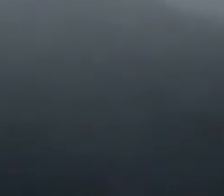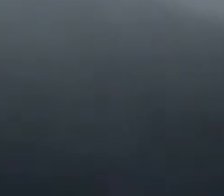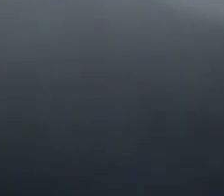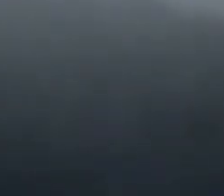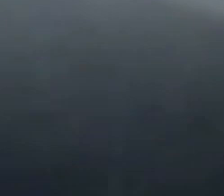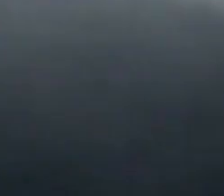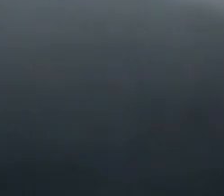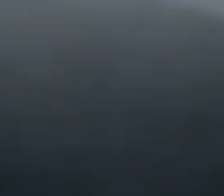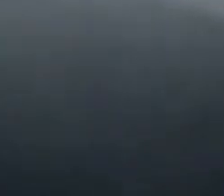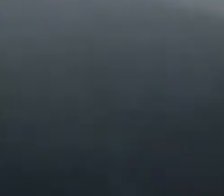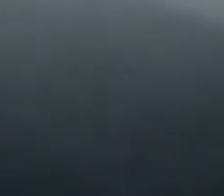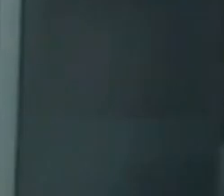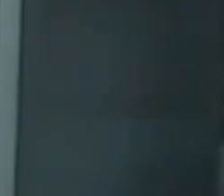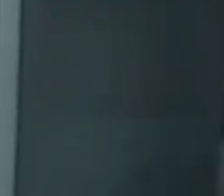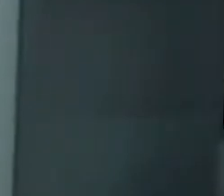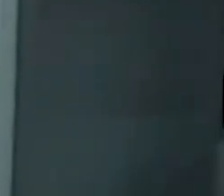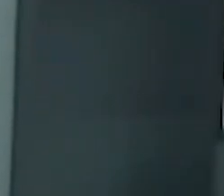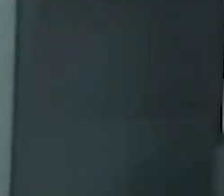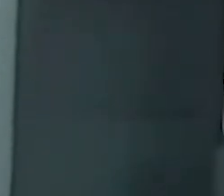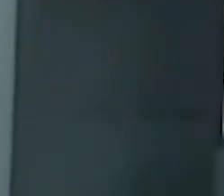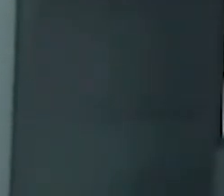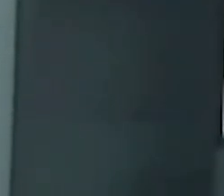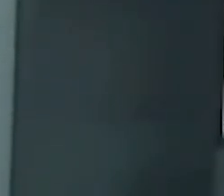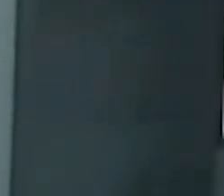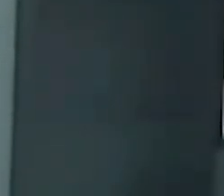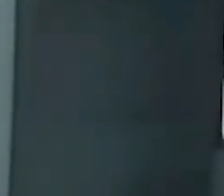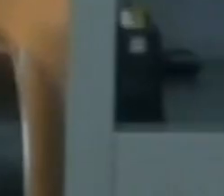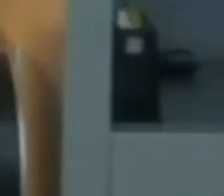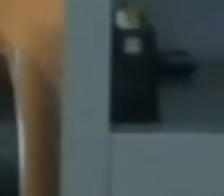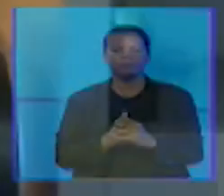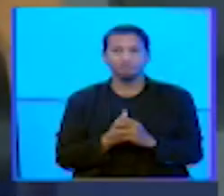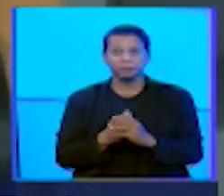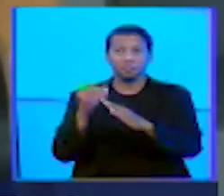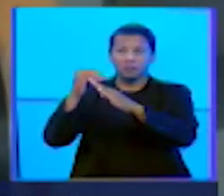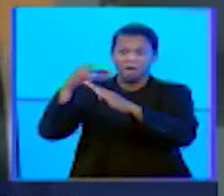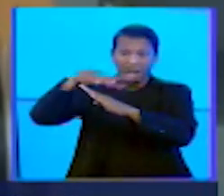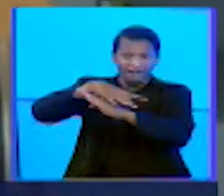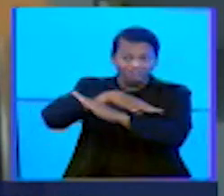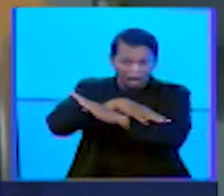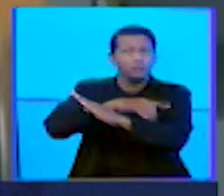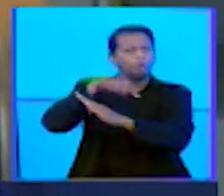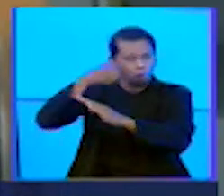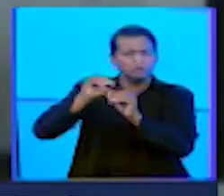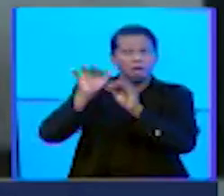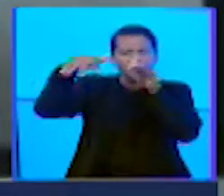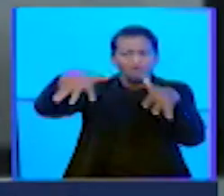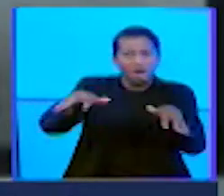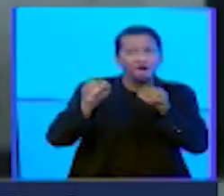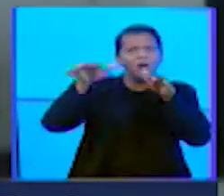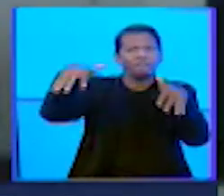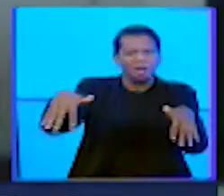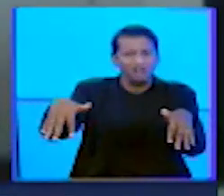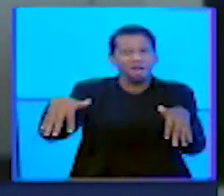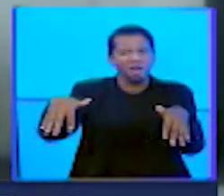barat daya. Dengan adanya lava pijar dan intensitas guguran yang terus terjadi, menunjukkan Gunung Merapi masuk awal